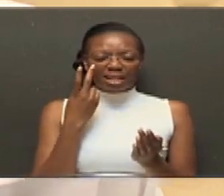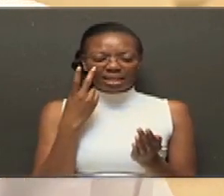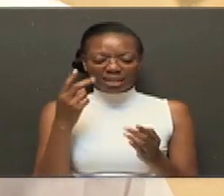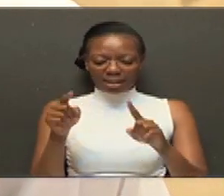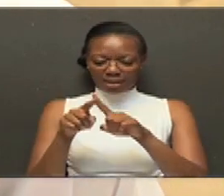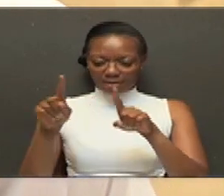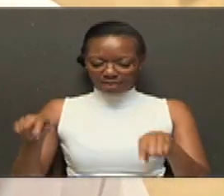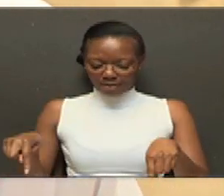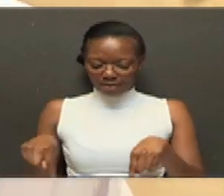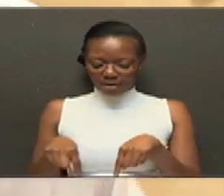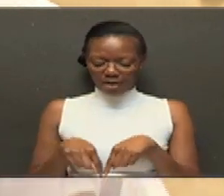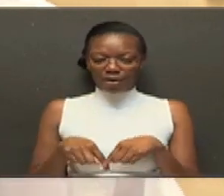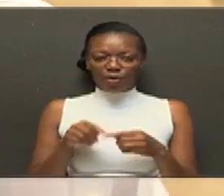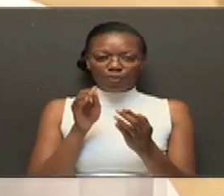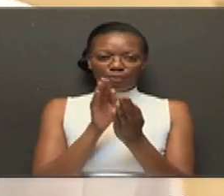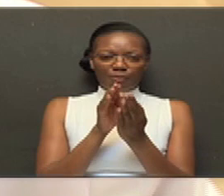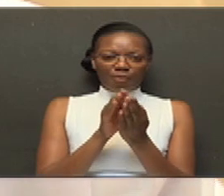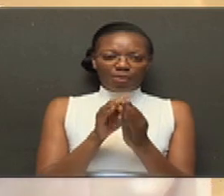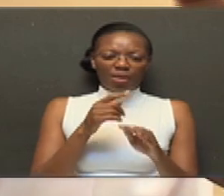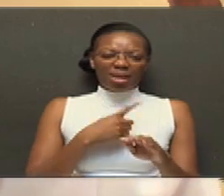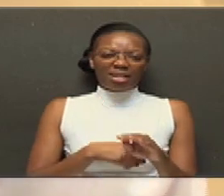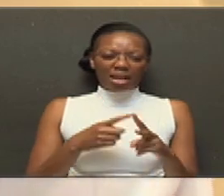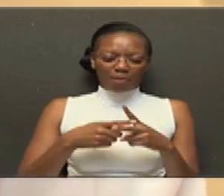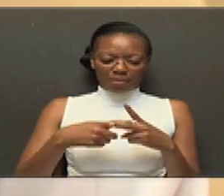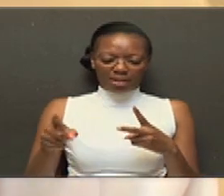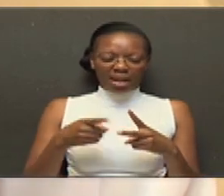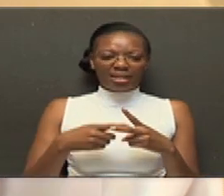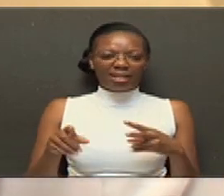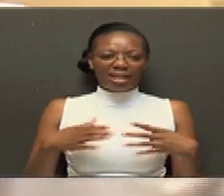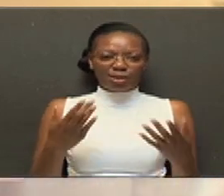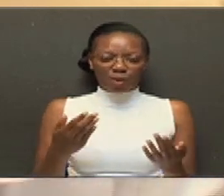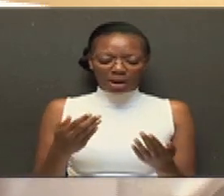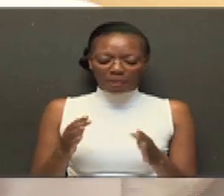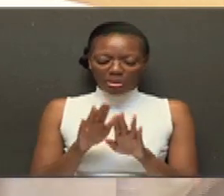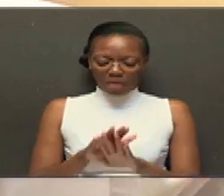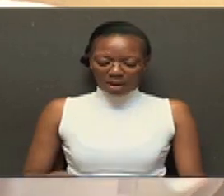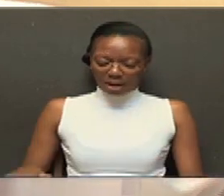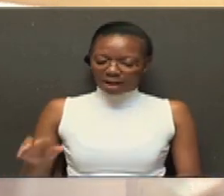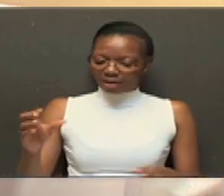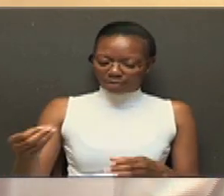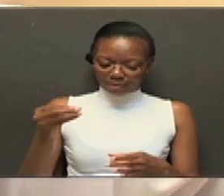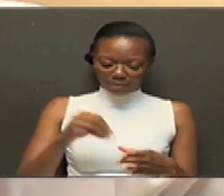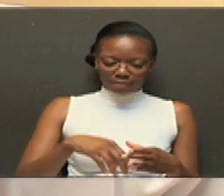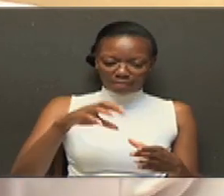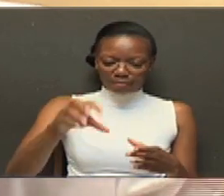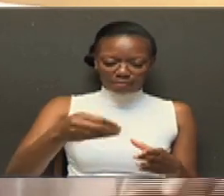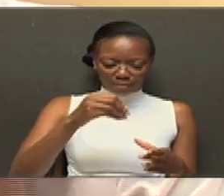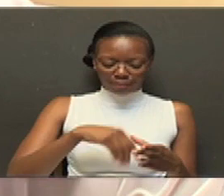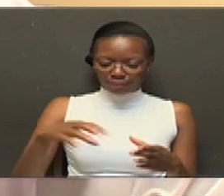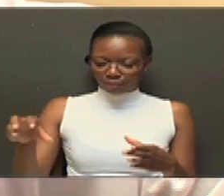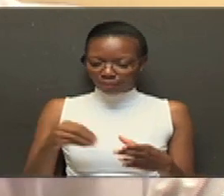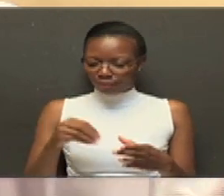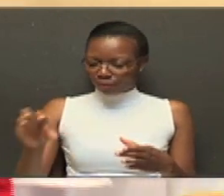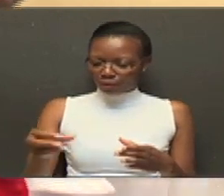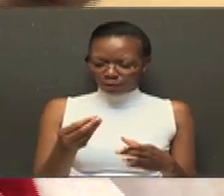chetu. Venye tulianza kwa mashambani. Tulianza kushika moja moja kwa mashamba. Tukaanza kutafuta ni gani